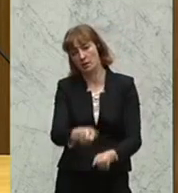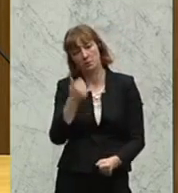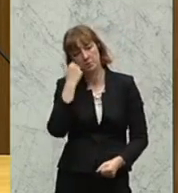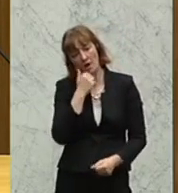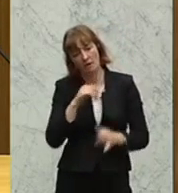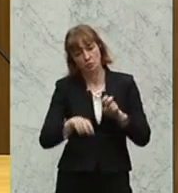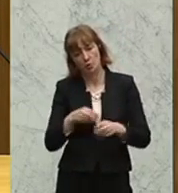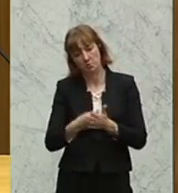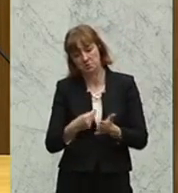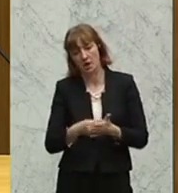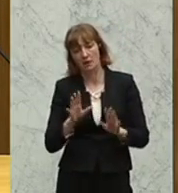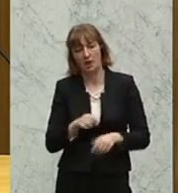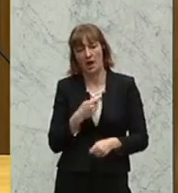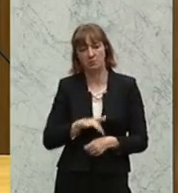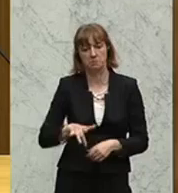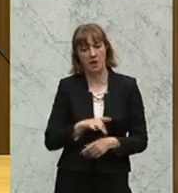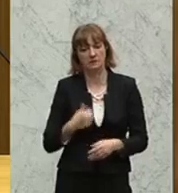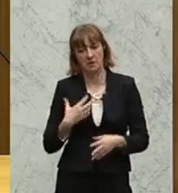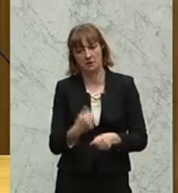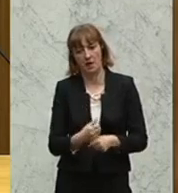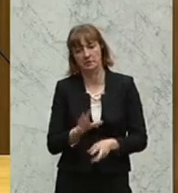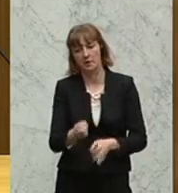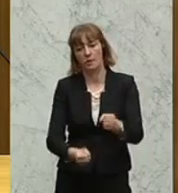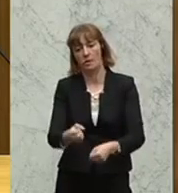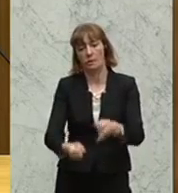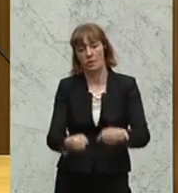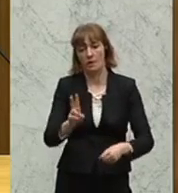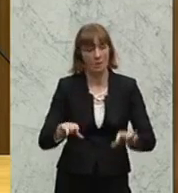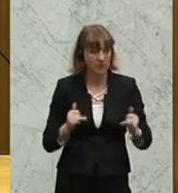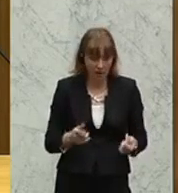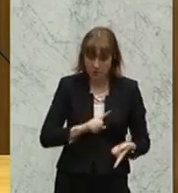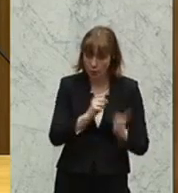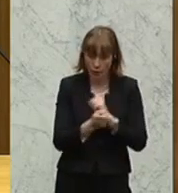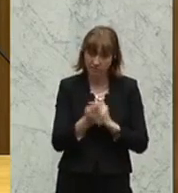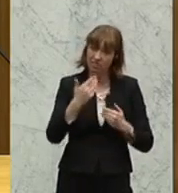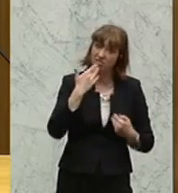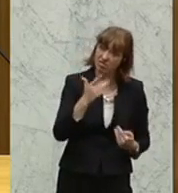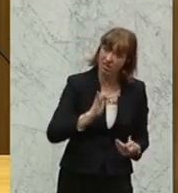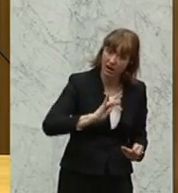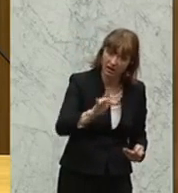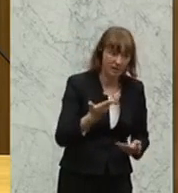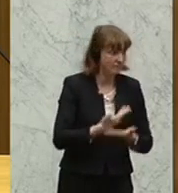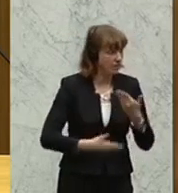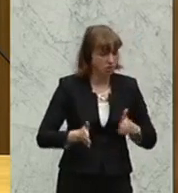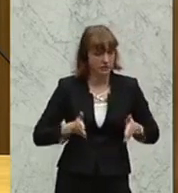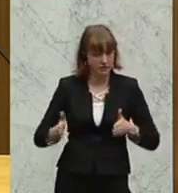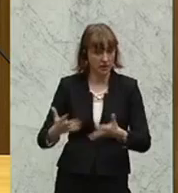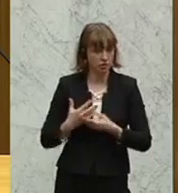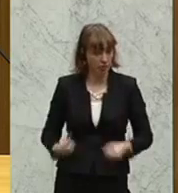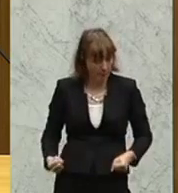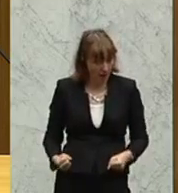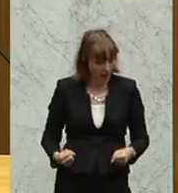ein extrem stabiler Wirtschaftszweig. Und der Herr Finanzminister konnte den Tourismus als eine gute